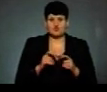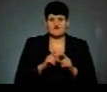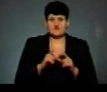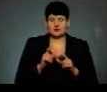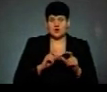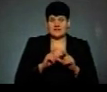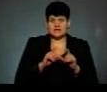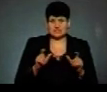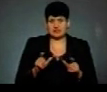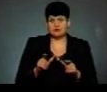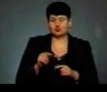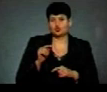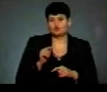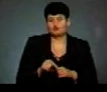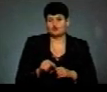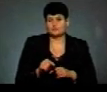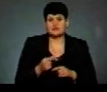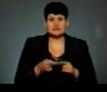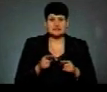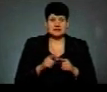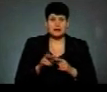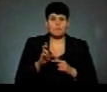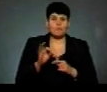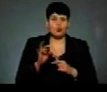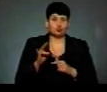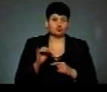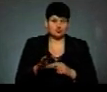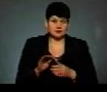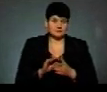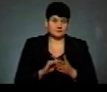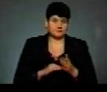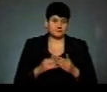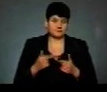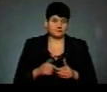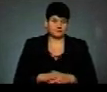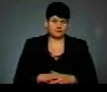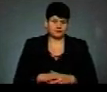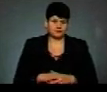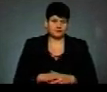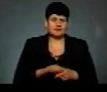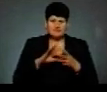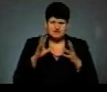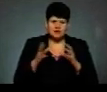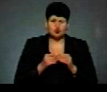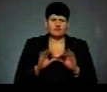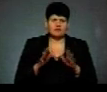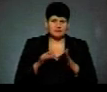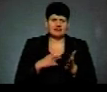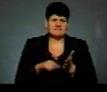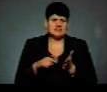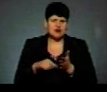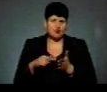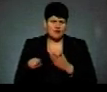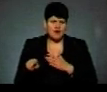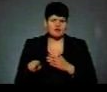і тому, власне, це солідний такий бонус під час складання сесії. Загалом випадки відрахування в медичному